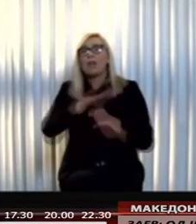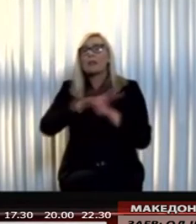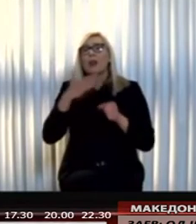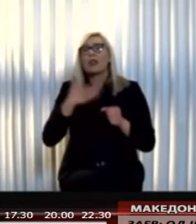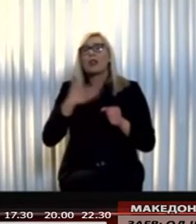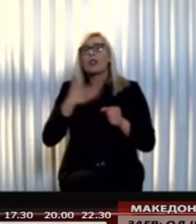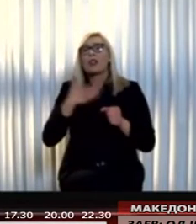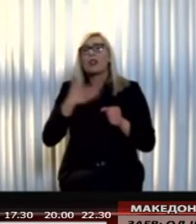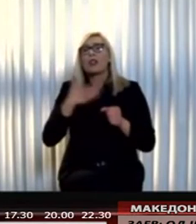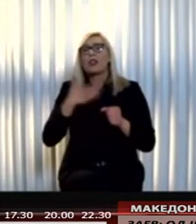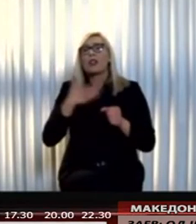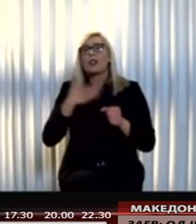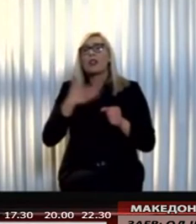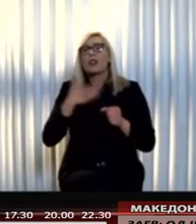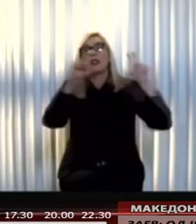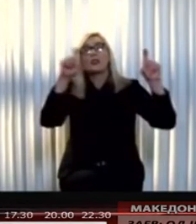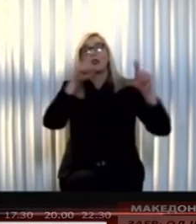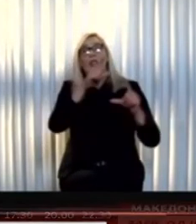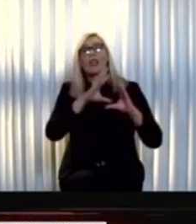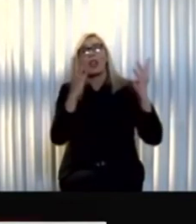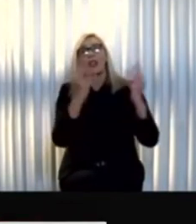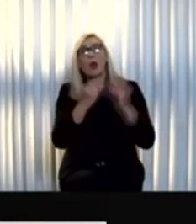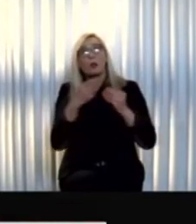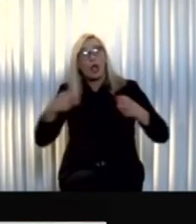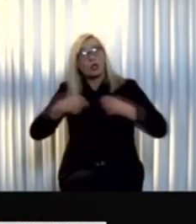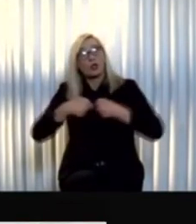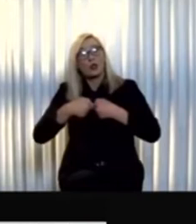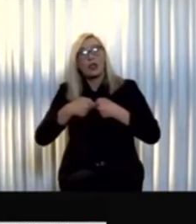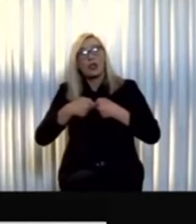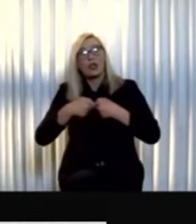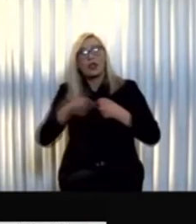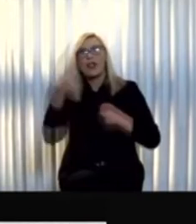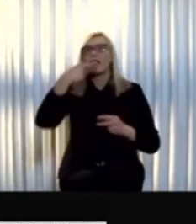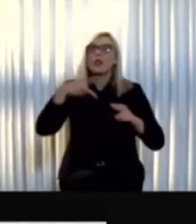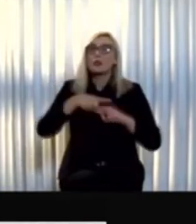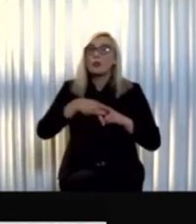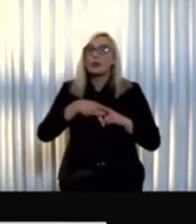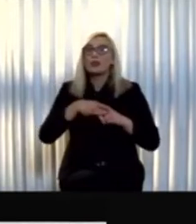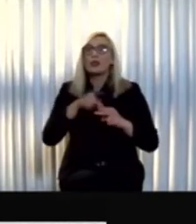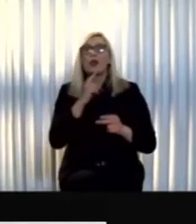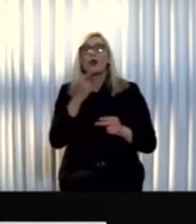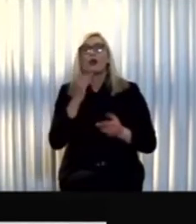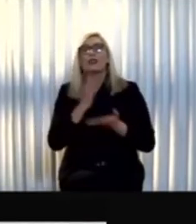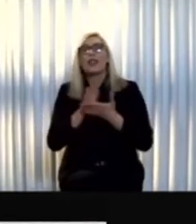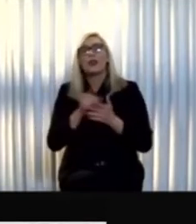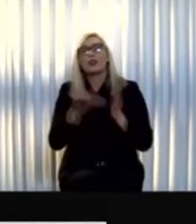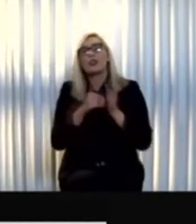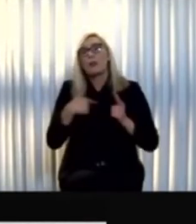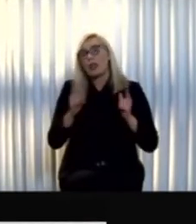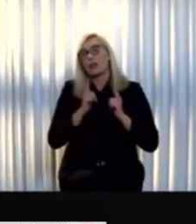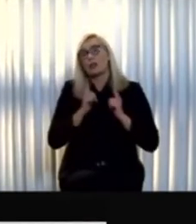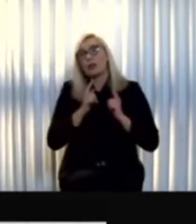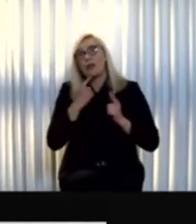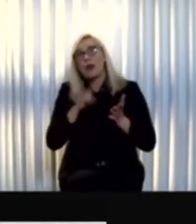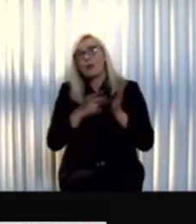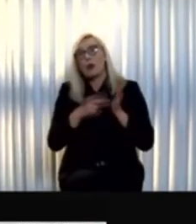ги направиме институциите на општеството сојузници на лицата со попреченост, од кои секогаш треба да очекуваат политики